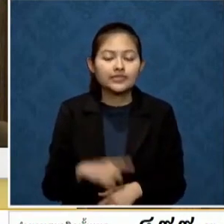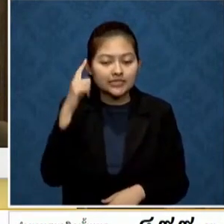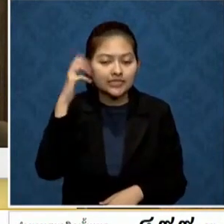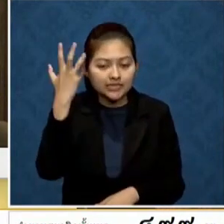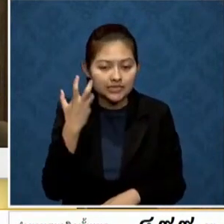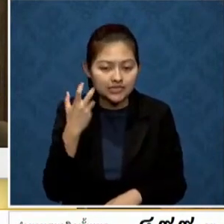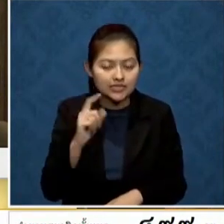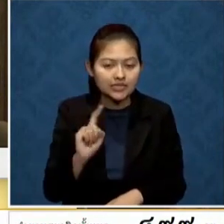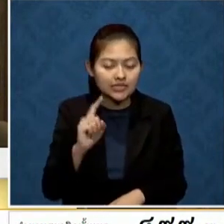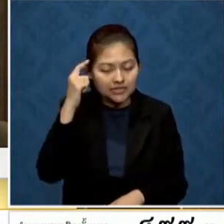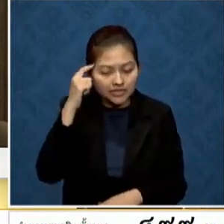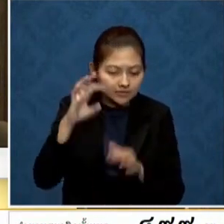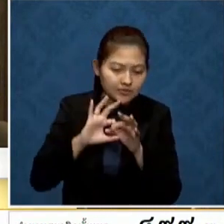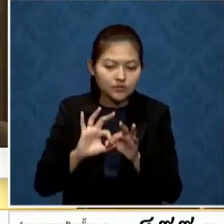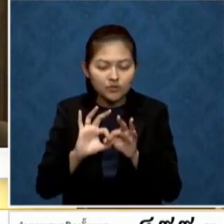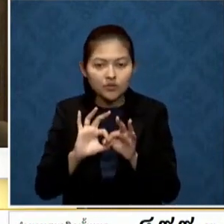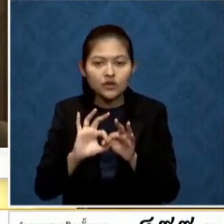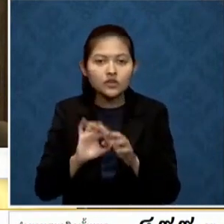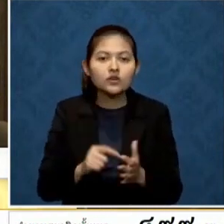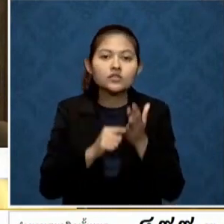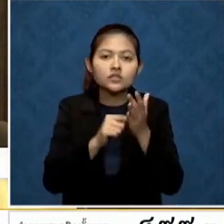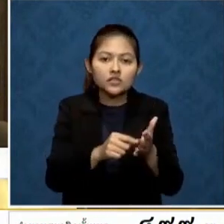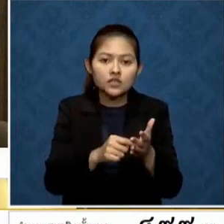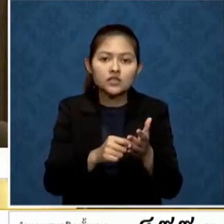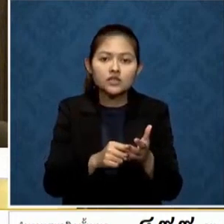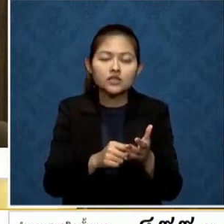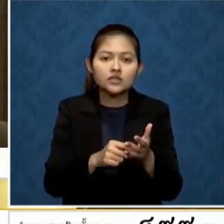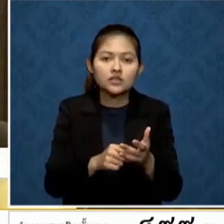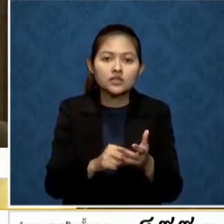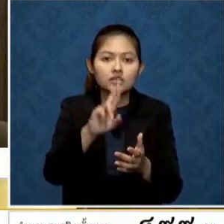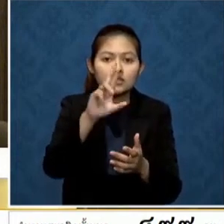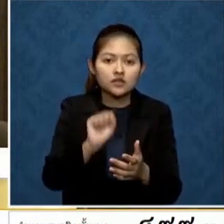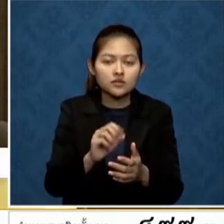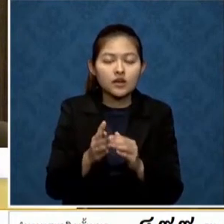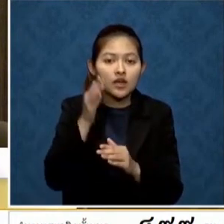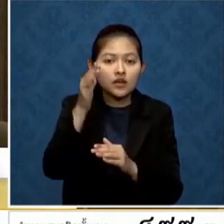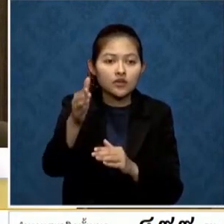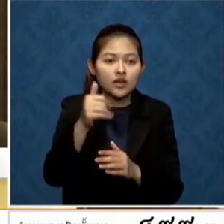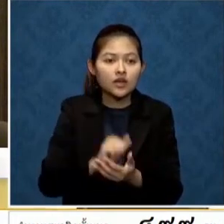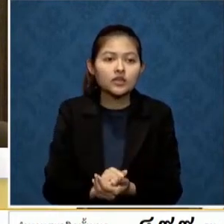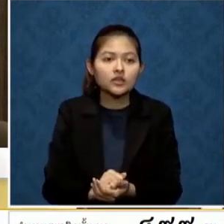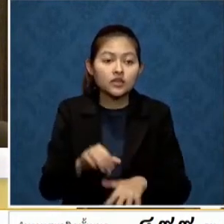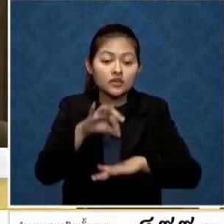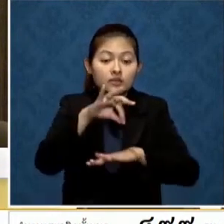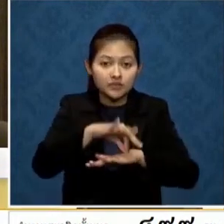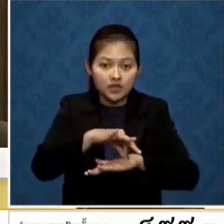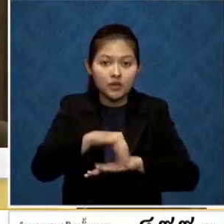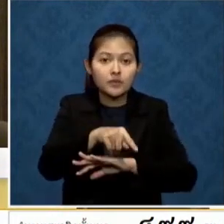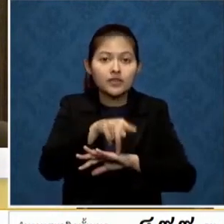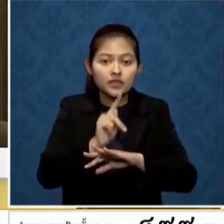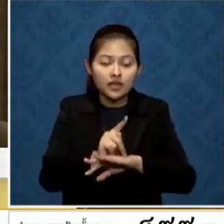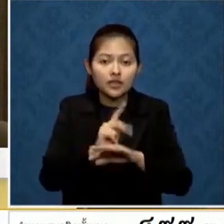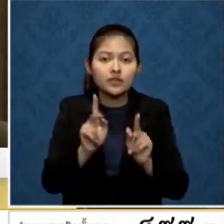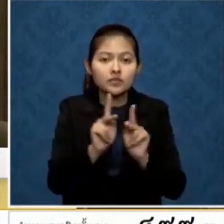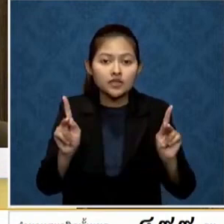หรือคำถามที่เกี่ยวข้องกับข้อเสอเอ่อในข้อบังคับสภาก้าวหน้าที่เป็นการเสนอว่าให้ตำแหน่งของประธานคณะ